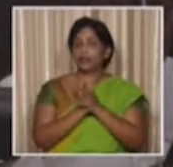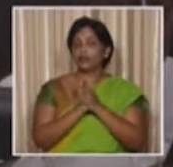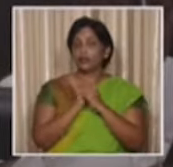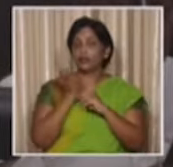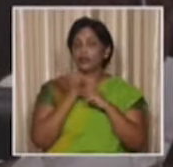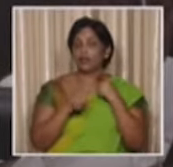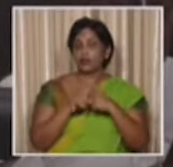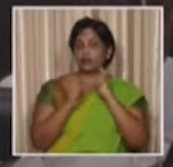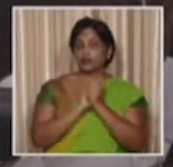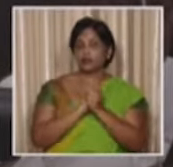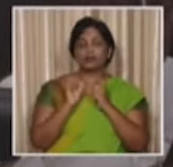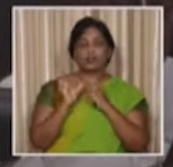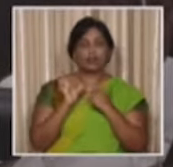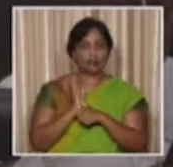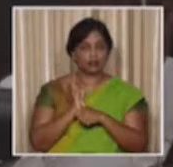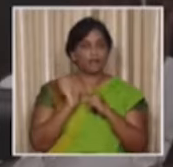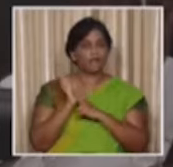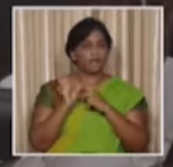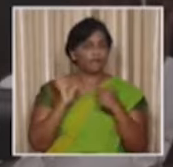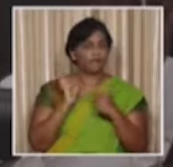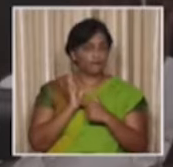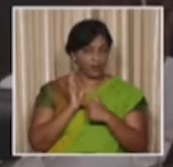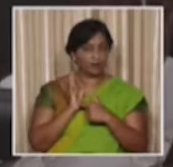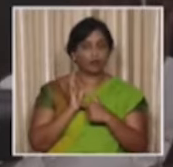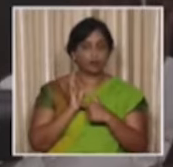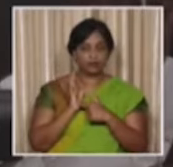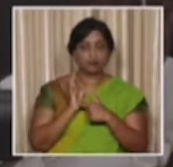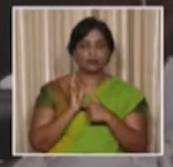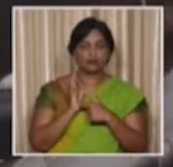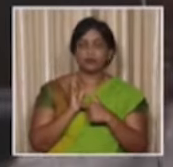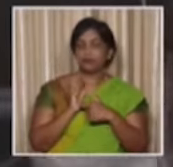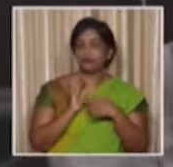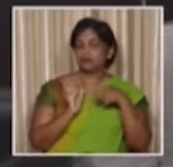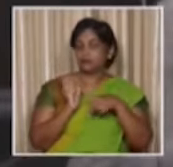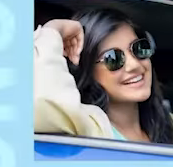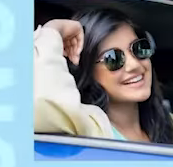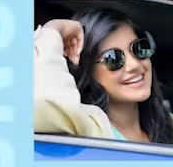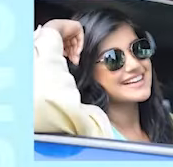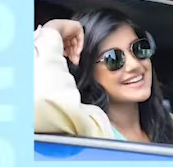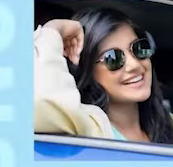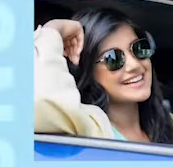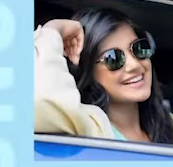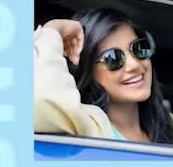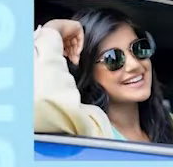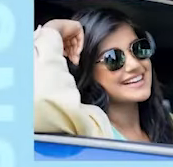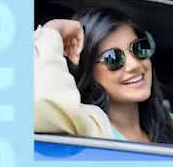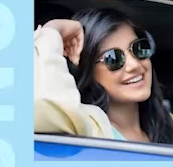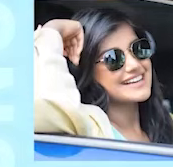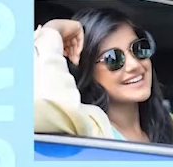බදු සංශෝධන පනත්තුම් පර කියන්නේ මේ වැට් බදු සංශෝධන පිටපත් සහ 69 අංක